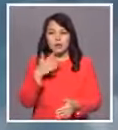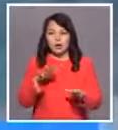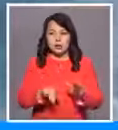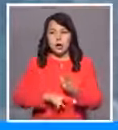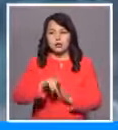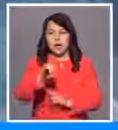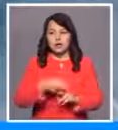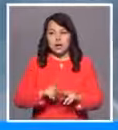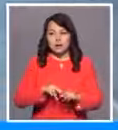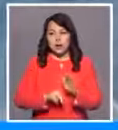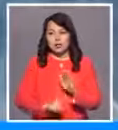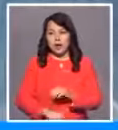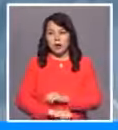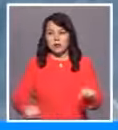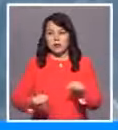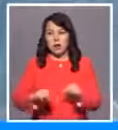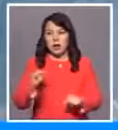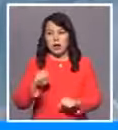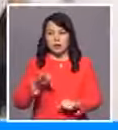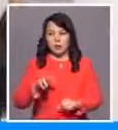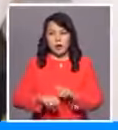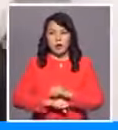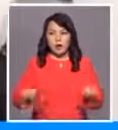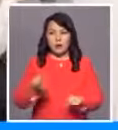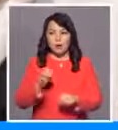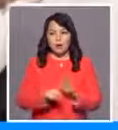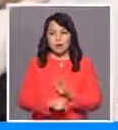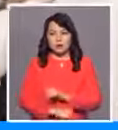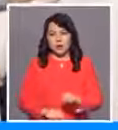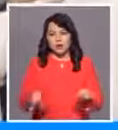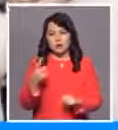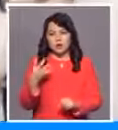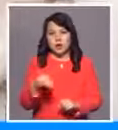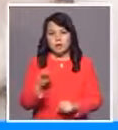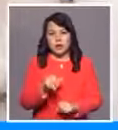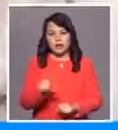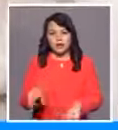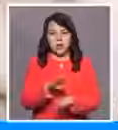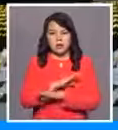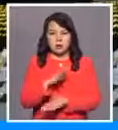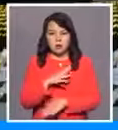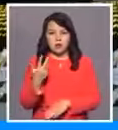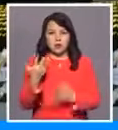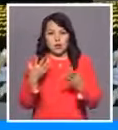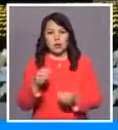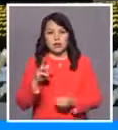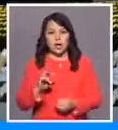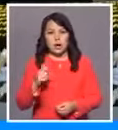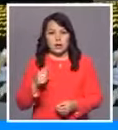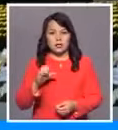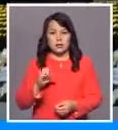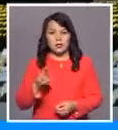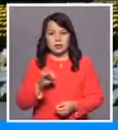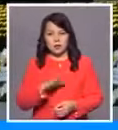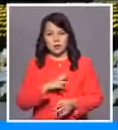адамзат тарихында алғашқы атом бомбасын тастап, 140 мың адам мерт болды. Ал үш күннен кейін Нагасаки қаласы да дәл